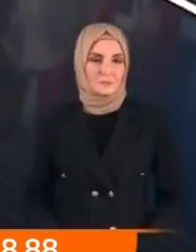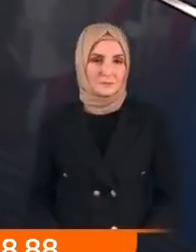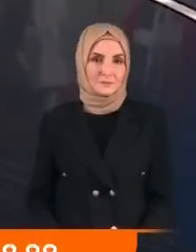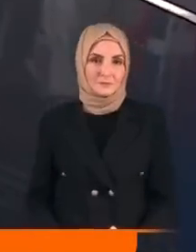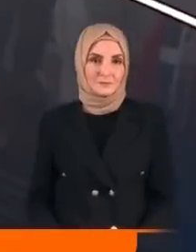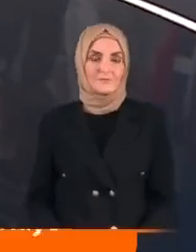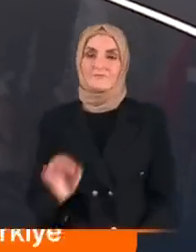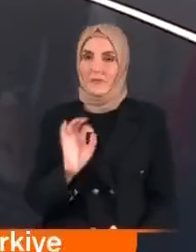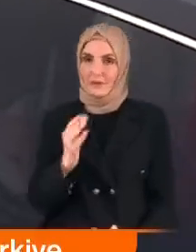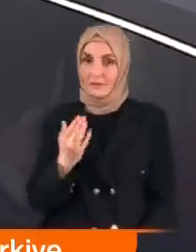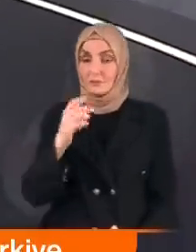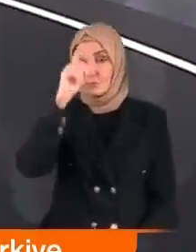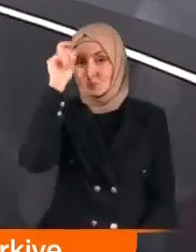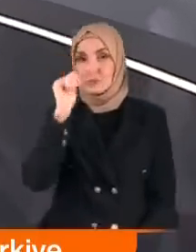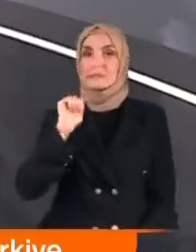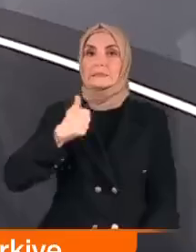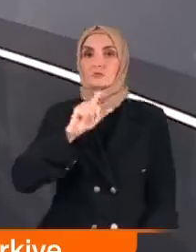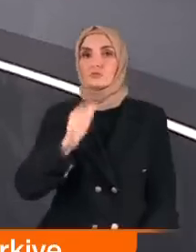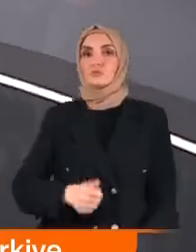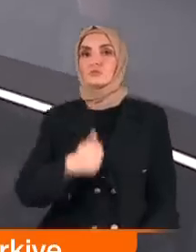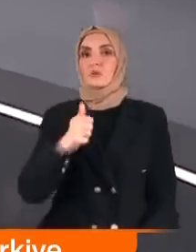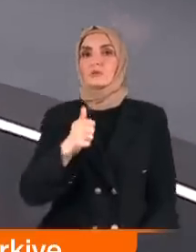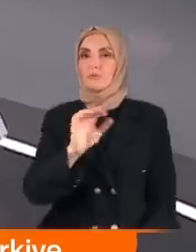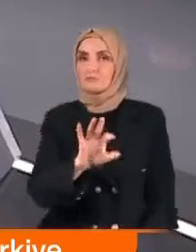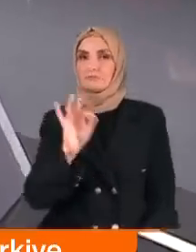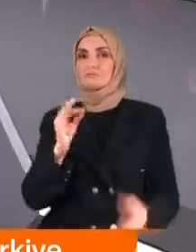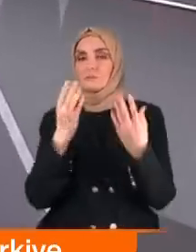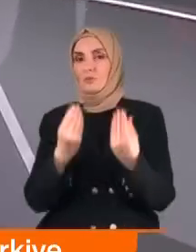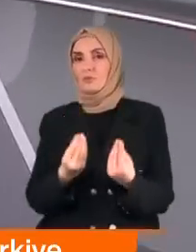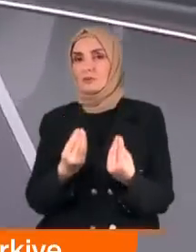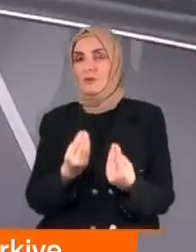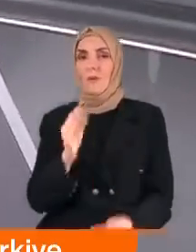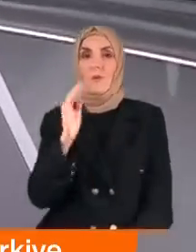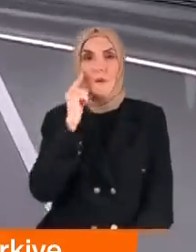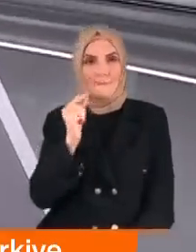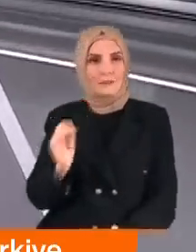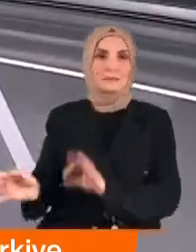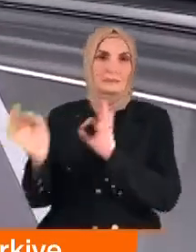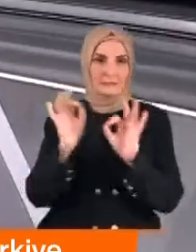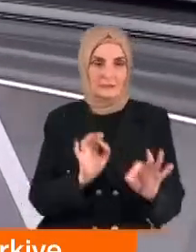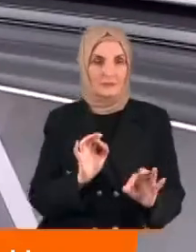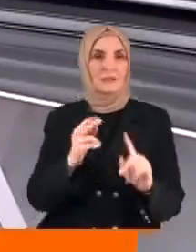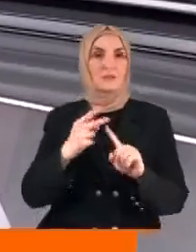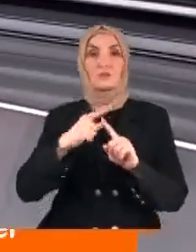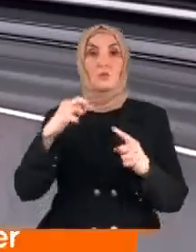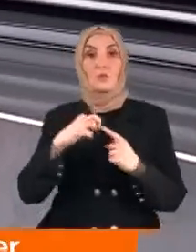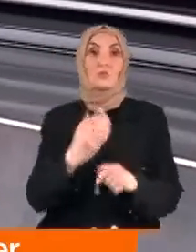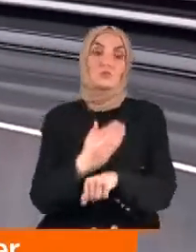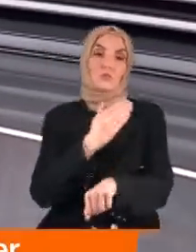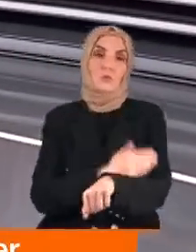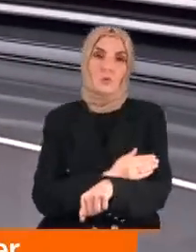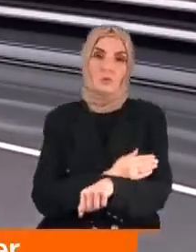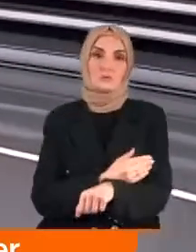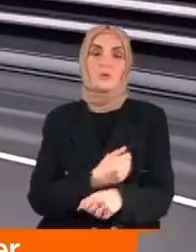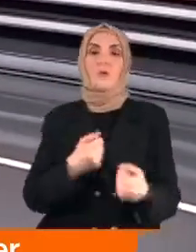Evet, Türkiye yarın Cumhurbaşkanı'nı seçecek. Tıpkı 14 Mayıs'ta olduğu gibi ikinci tur öncesinde de hem otogar hem de havalimanlarında